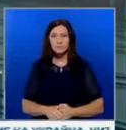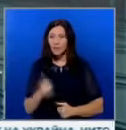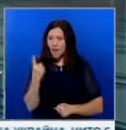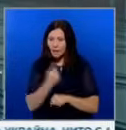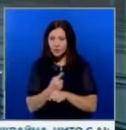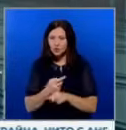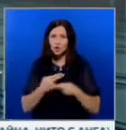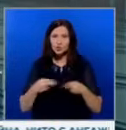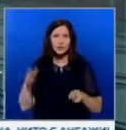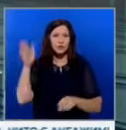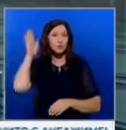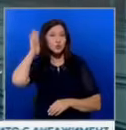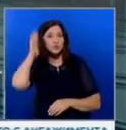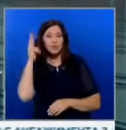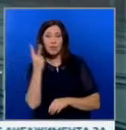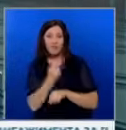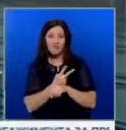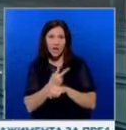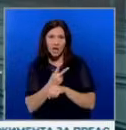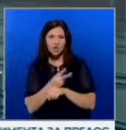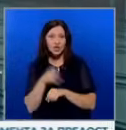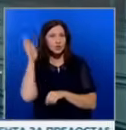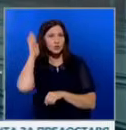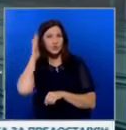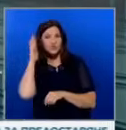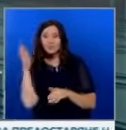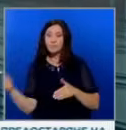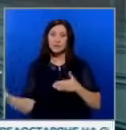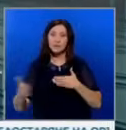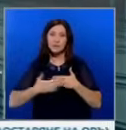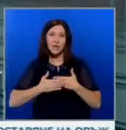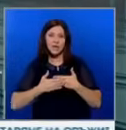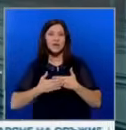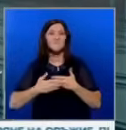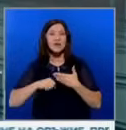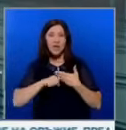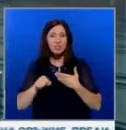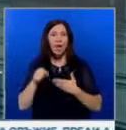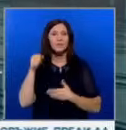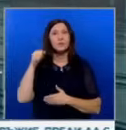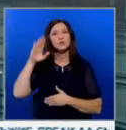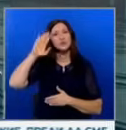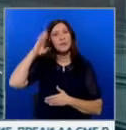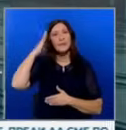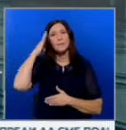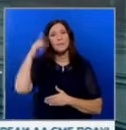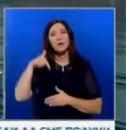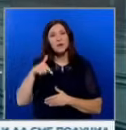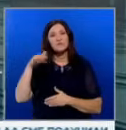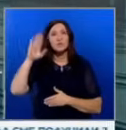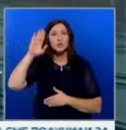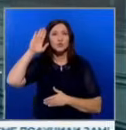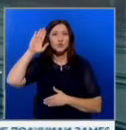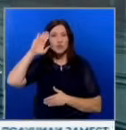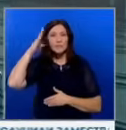Един час открито изслушване и два часа изслушване при закрити врата на служебният премиер Главчев и служебният министър